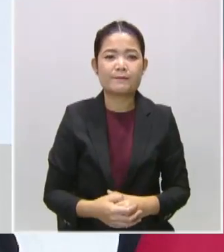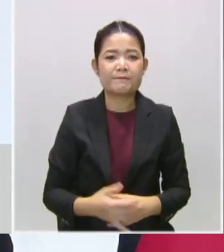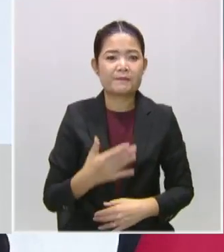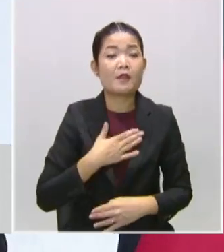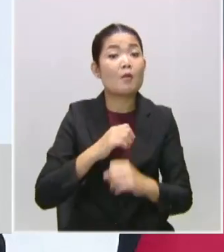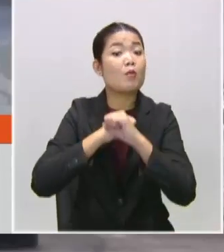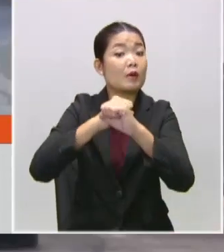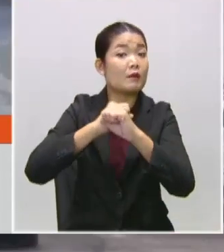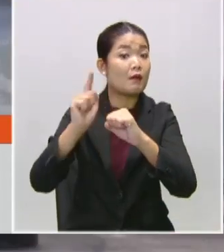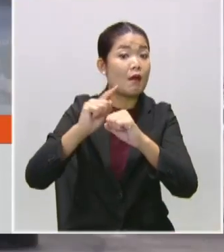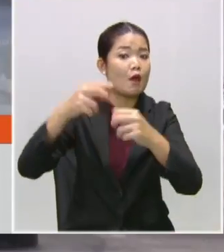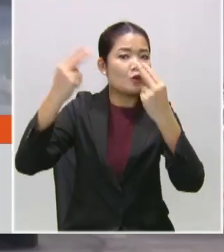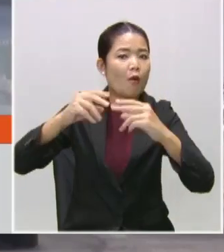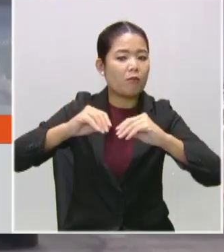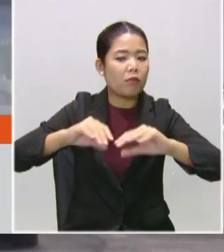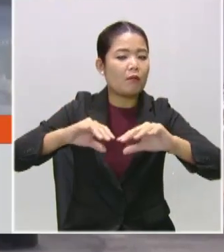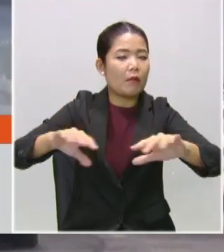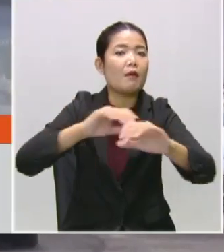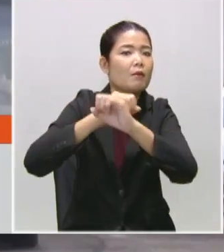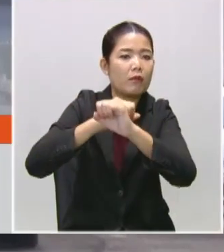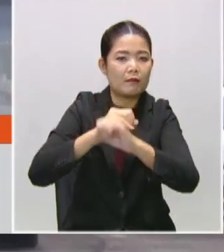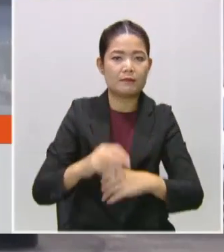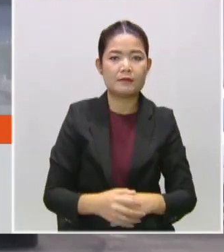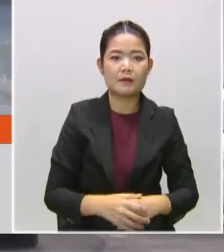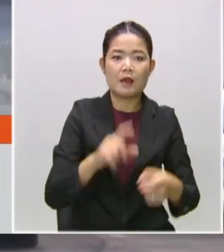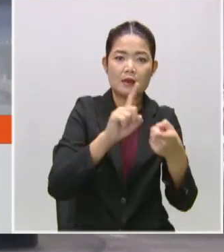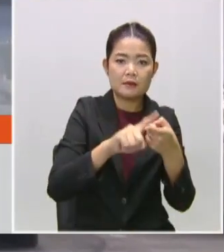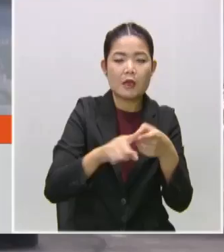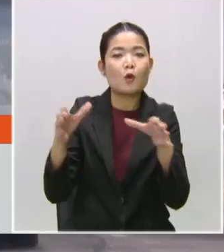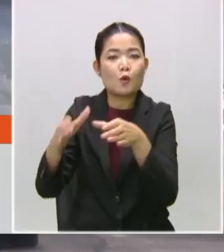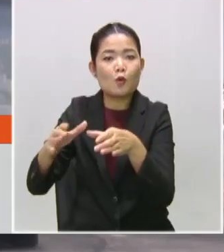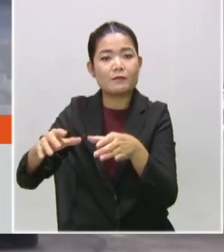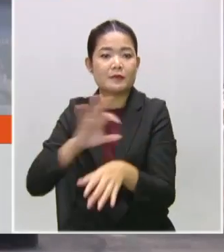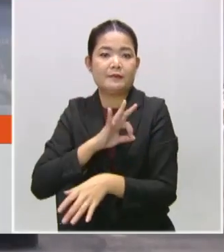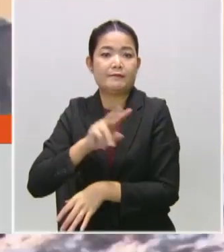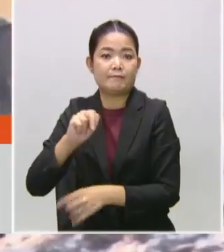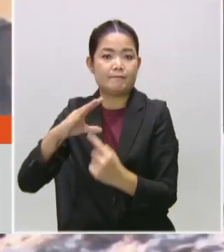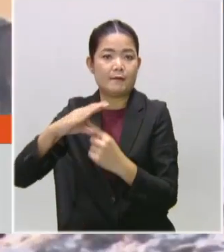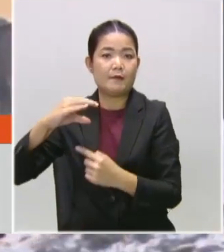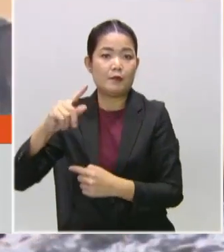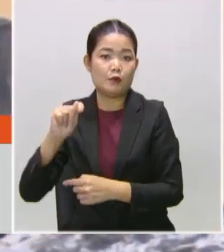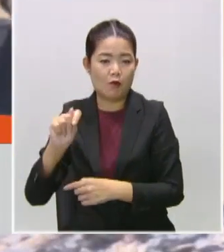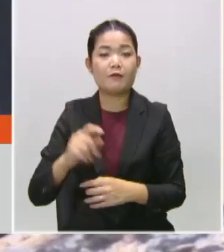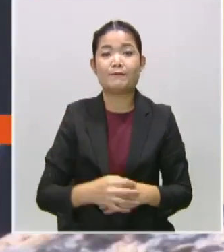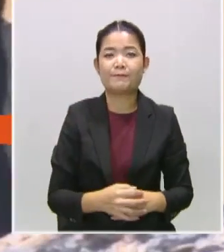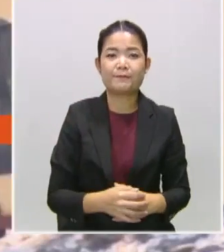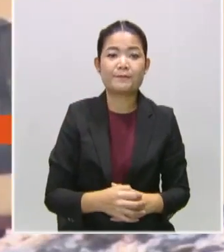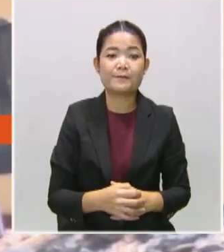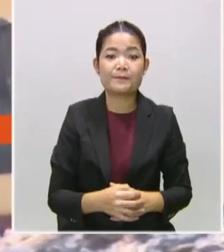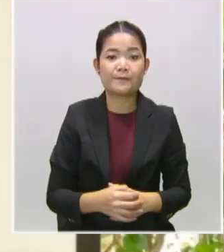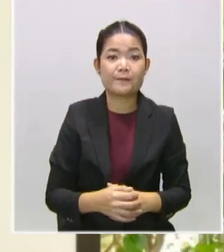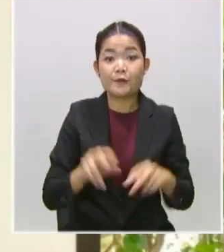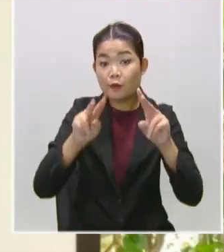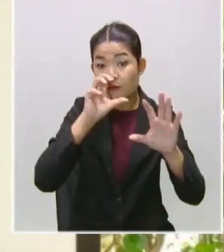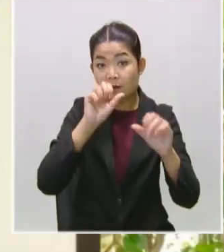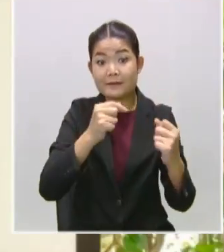ำลังป้องกันไม่ให้สงครามบานปลายเป็นสงครามระหว่างรัสเซียและนาโต้ค่ะค่ะคุณนิวคุณลิซ่าคุณผู้ชมคะก็ต้องติ